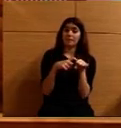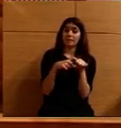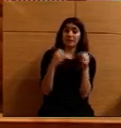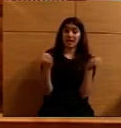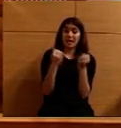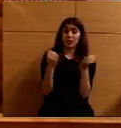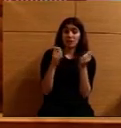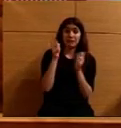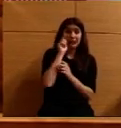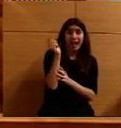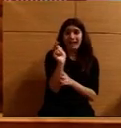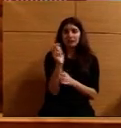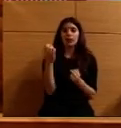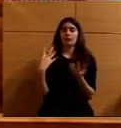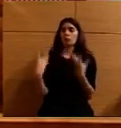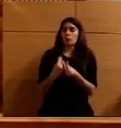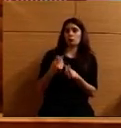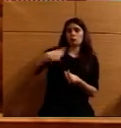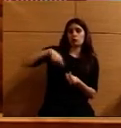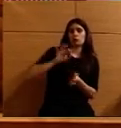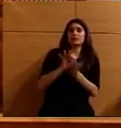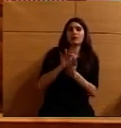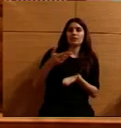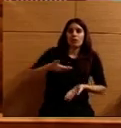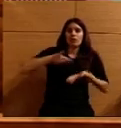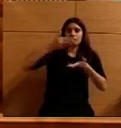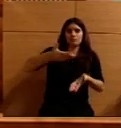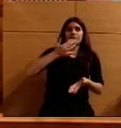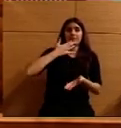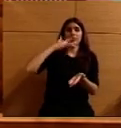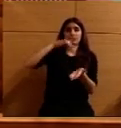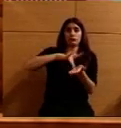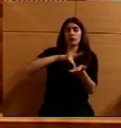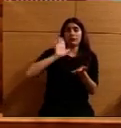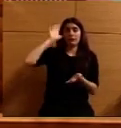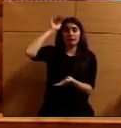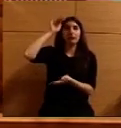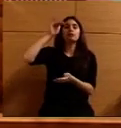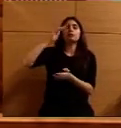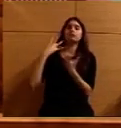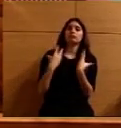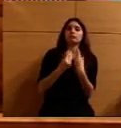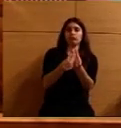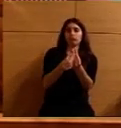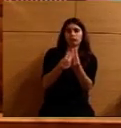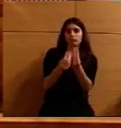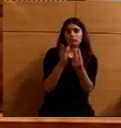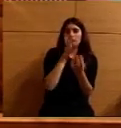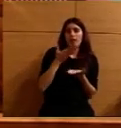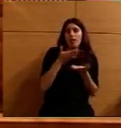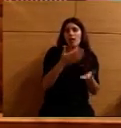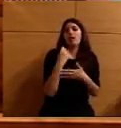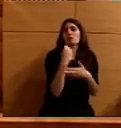hem d'actuar conjuntament, posar-nos al servei de l'Estat quan sigui competent, de la Generalitat, i acompanyar en la medida que sigui